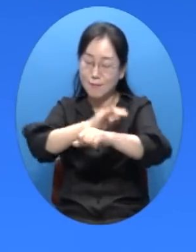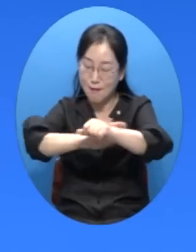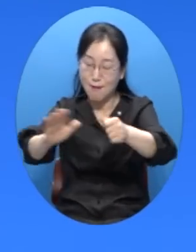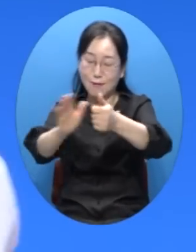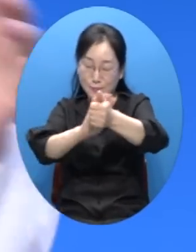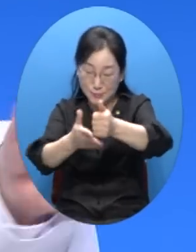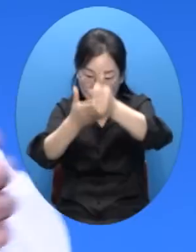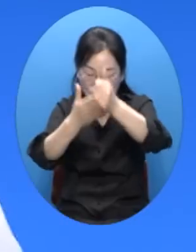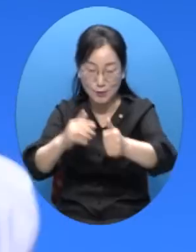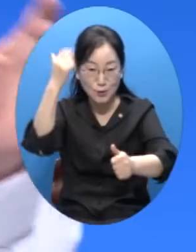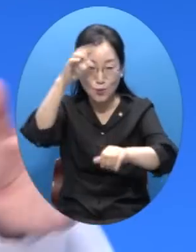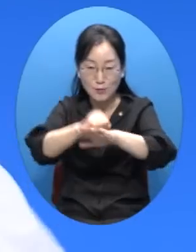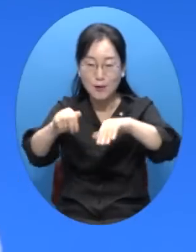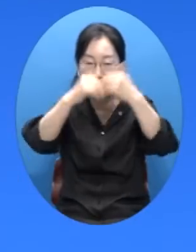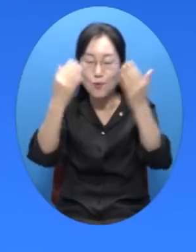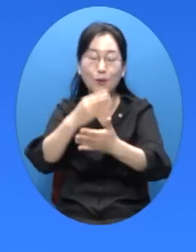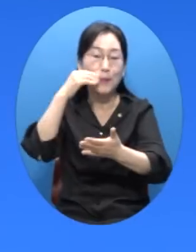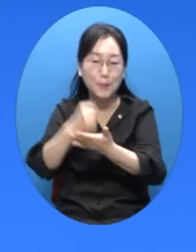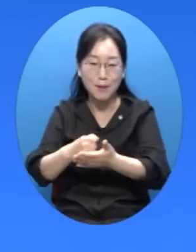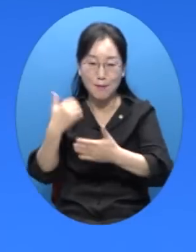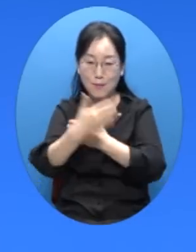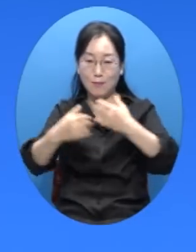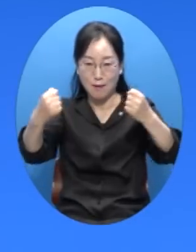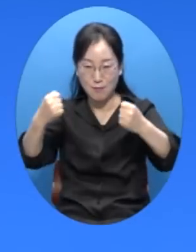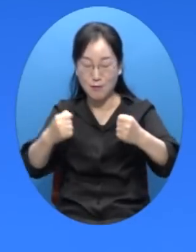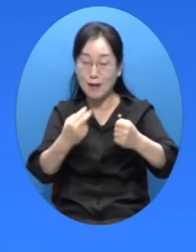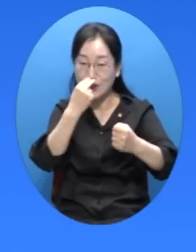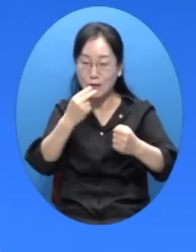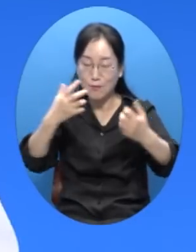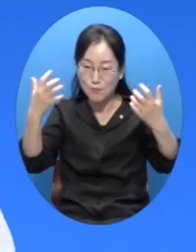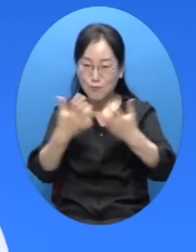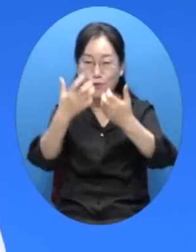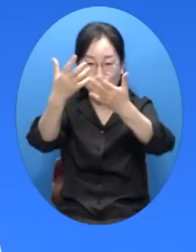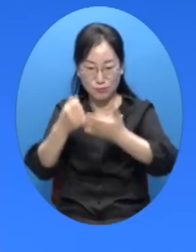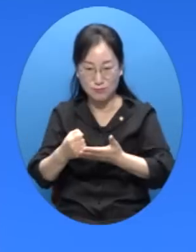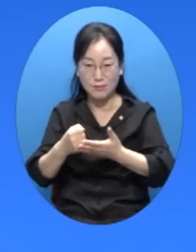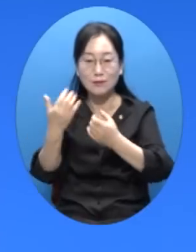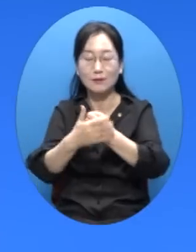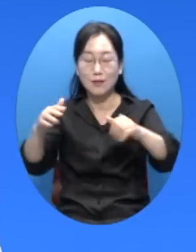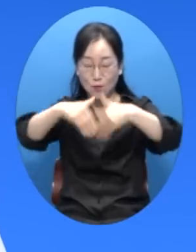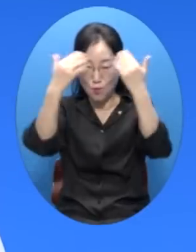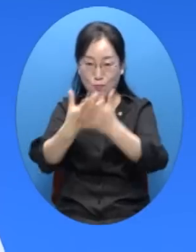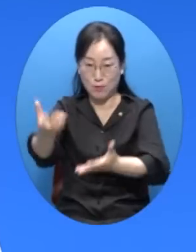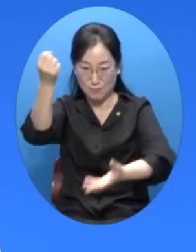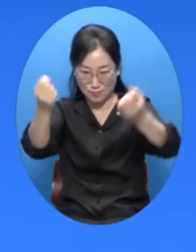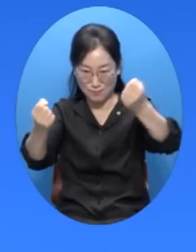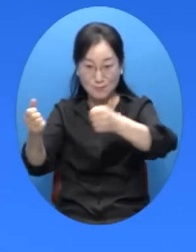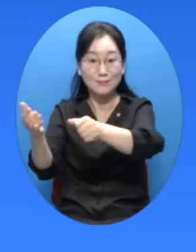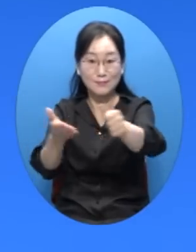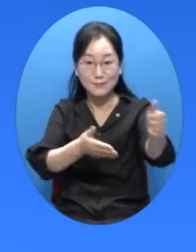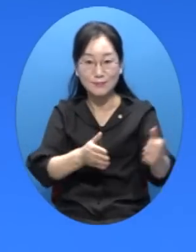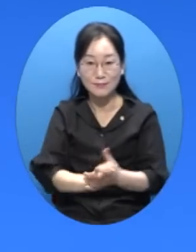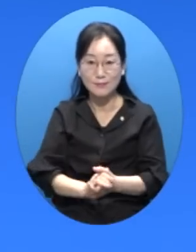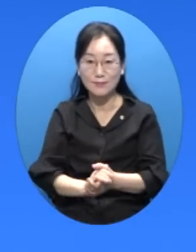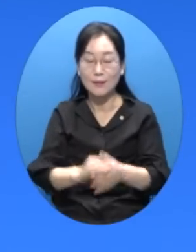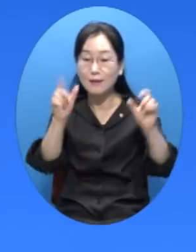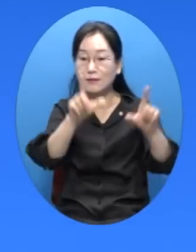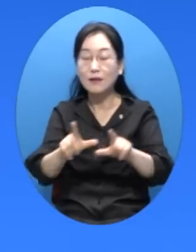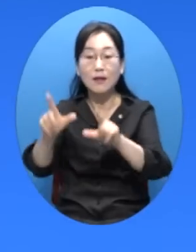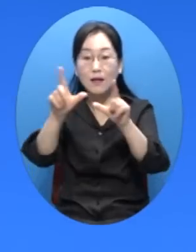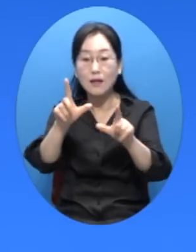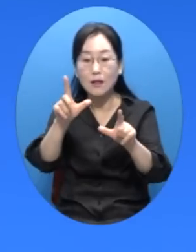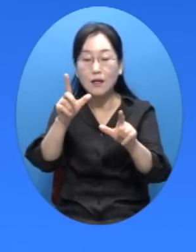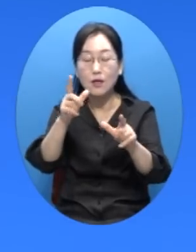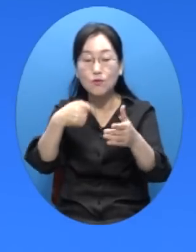섬겨서 영원히 잘 된같이 범사에 달리며 강건하게 되고 생물한테 풍성하는 은혜를 여러분 모두가 누리시기를 바랍니다. 그런 삶을 살기